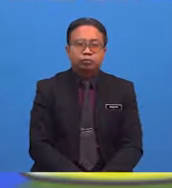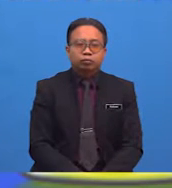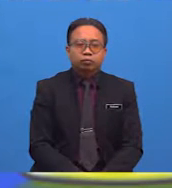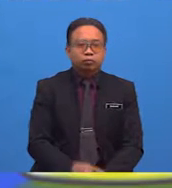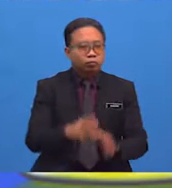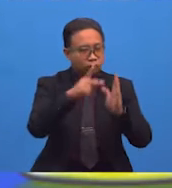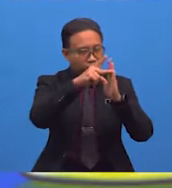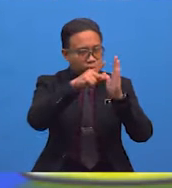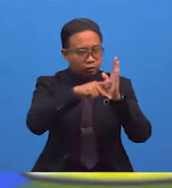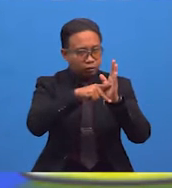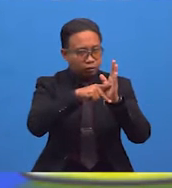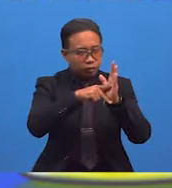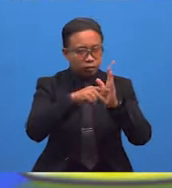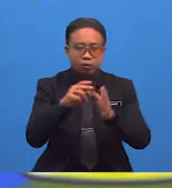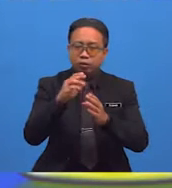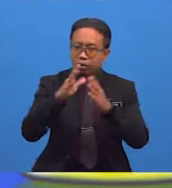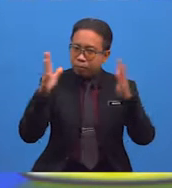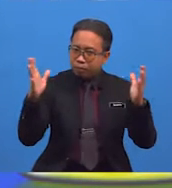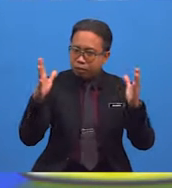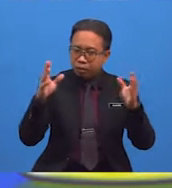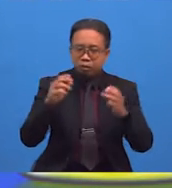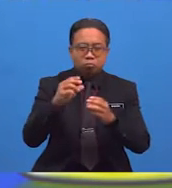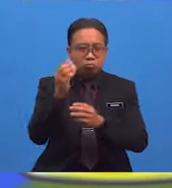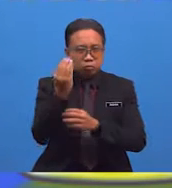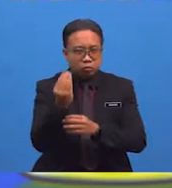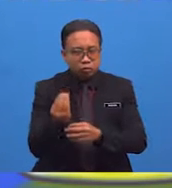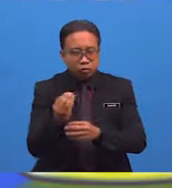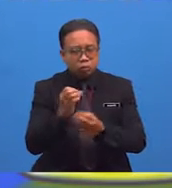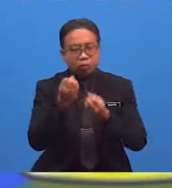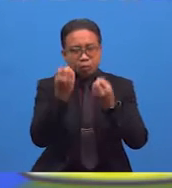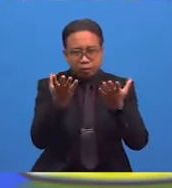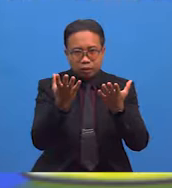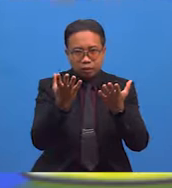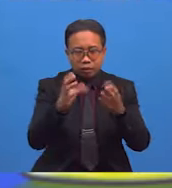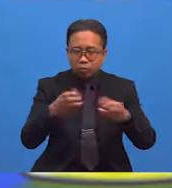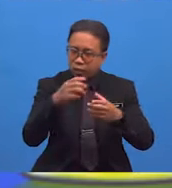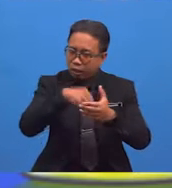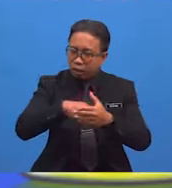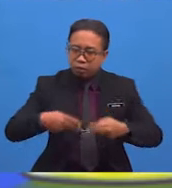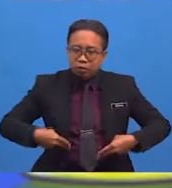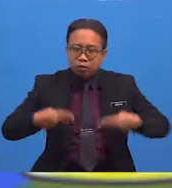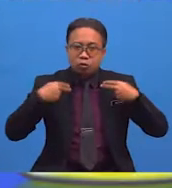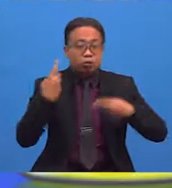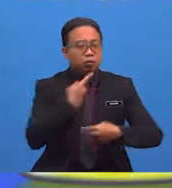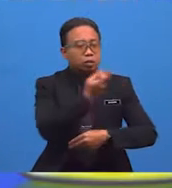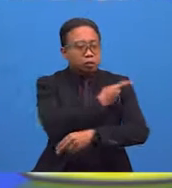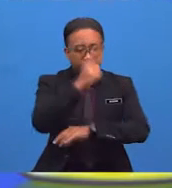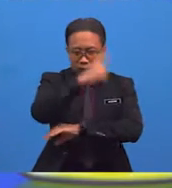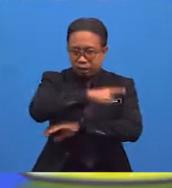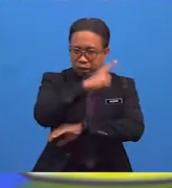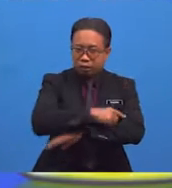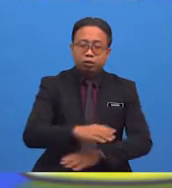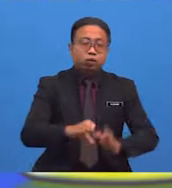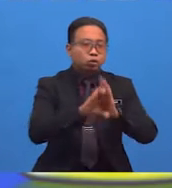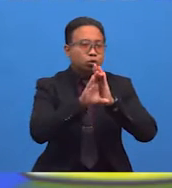Prinsip pengembangan dan pengecutan jirim banyak diaplikasikan dalam kehidupan seharian kita.